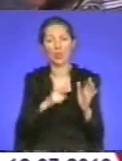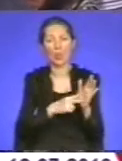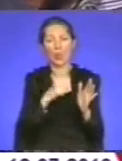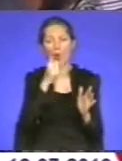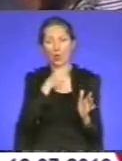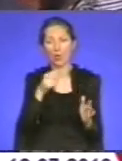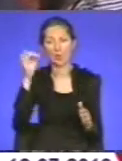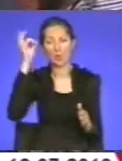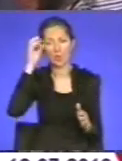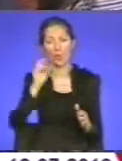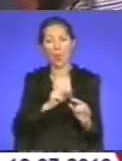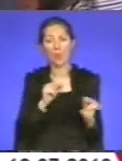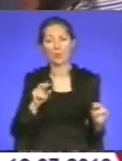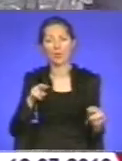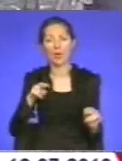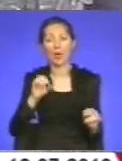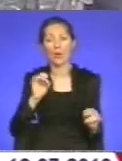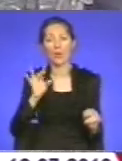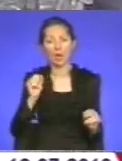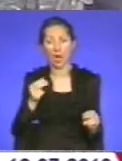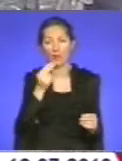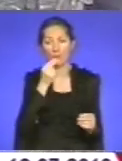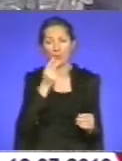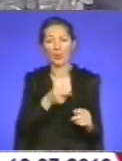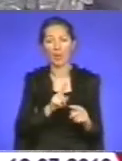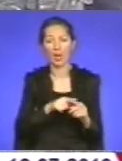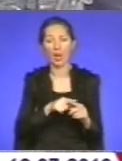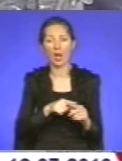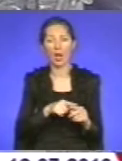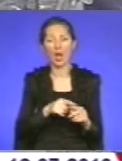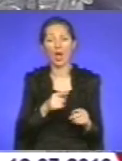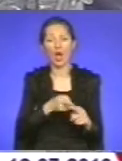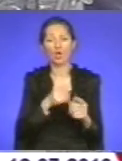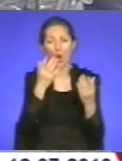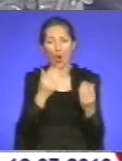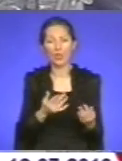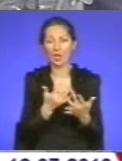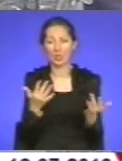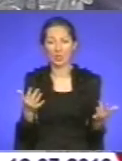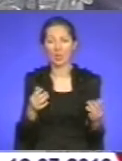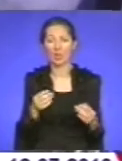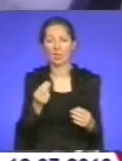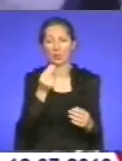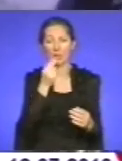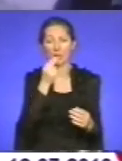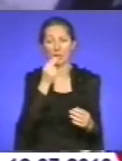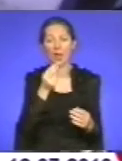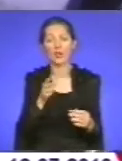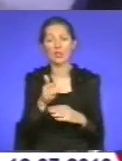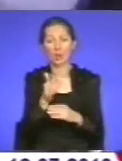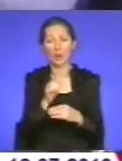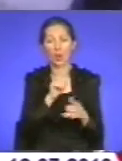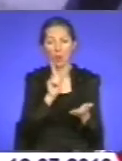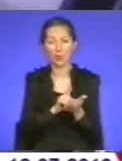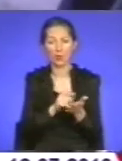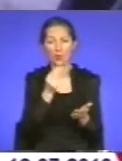Петра серед частувань, які у православних прийнято подавати на стіл цього дня, різноманітні страви з риби. Обов'язковою стравою були